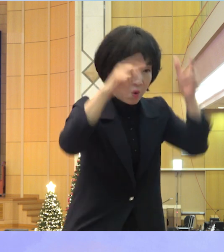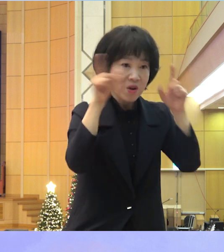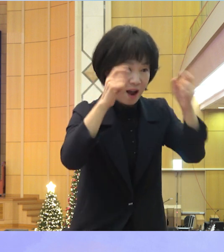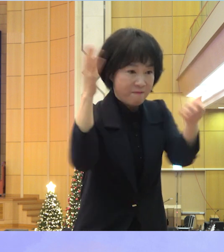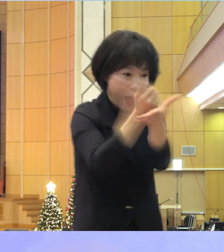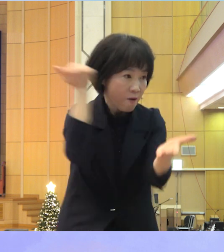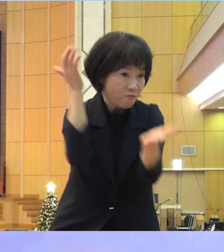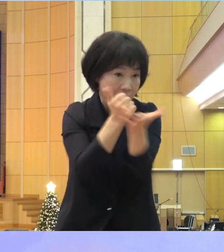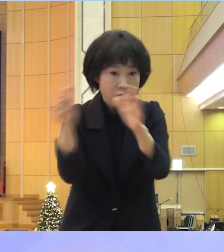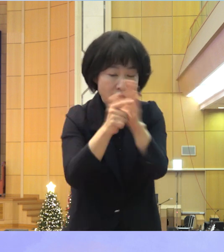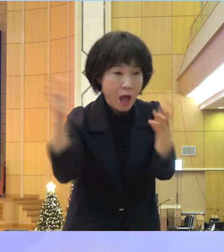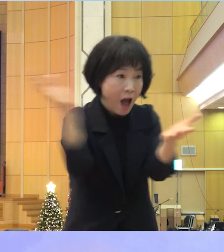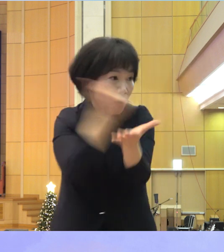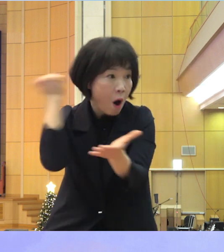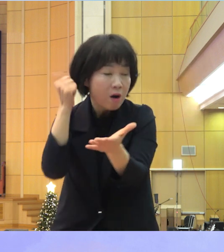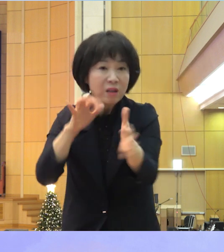나귀와